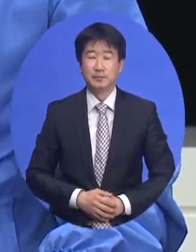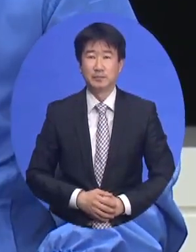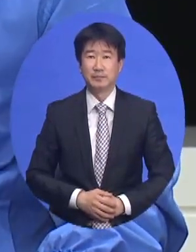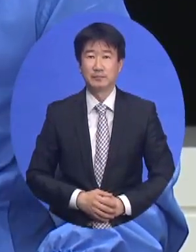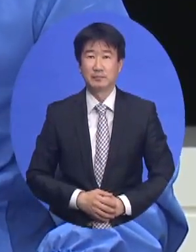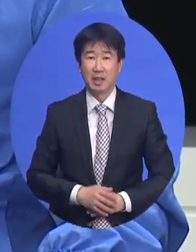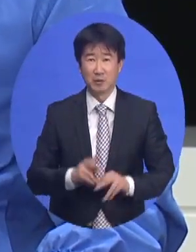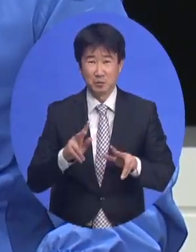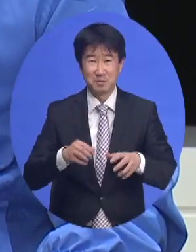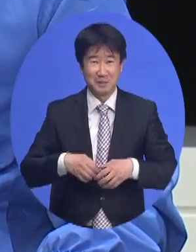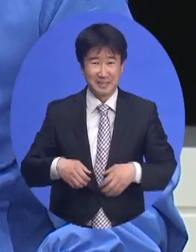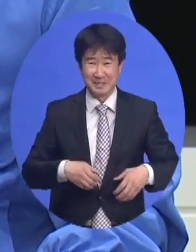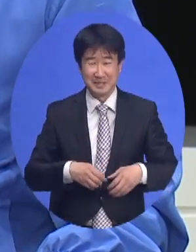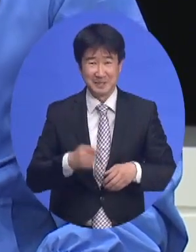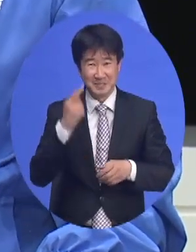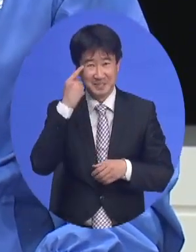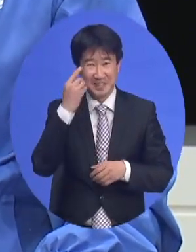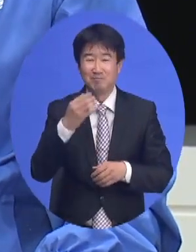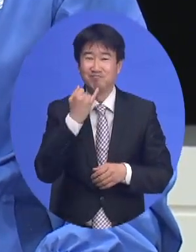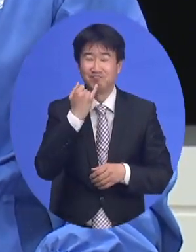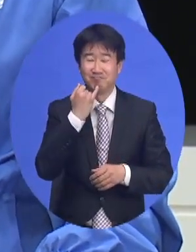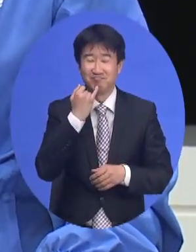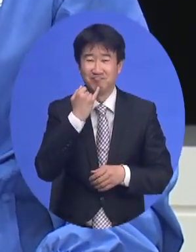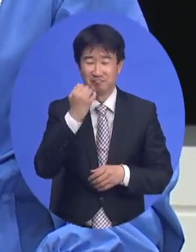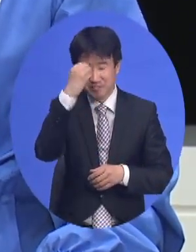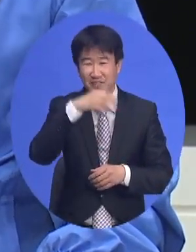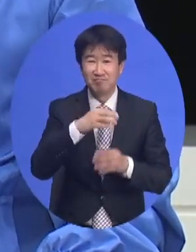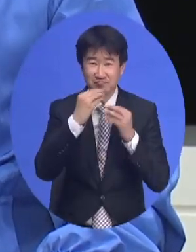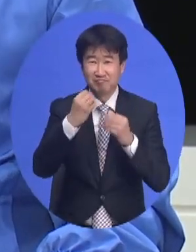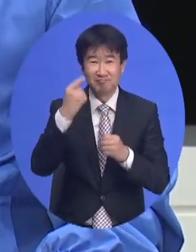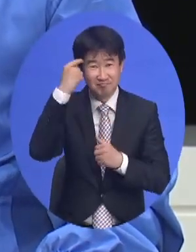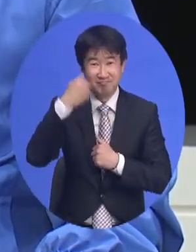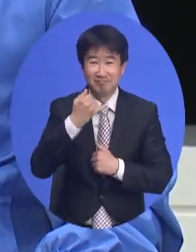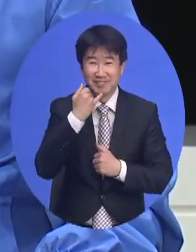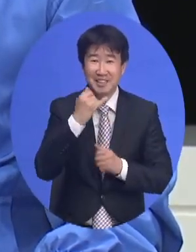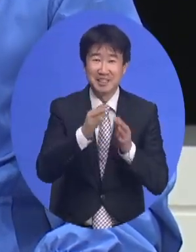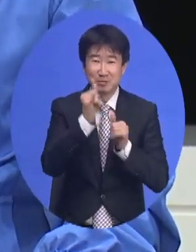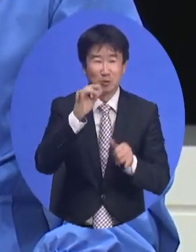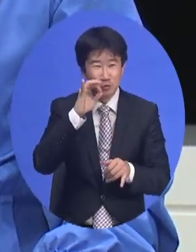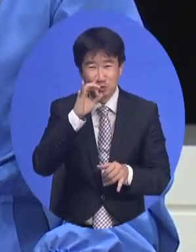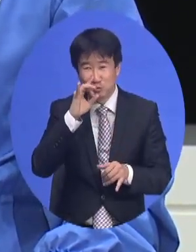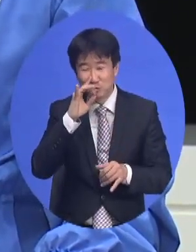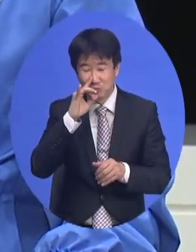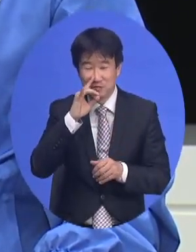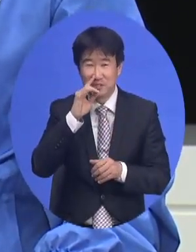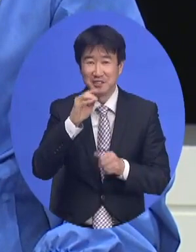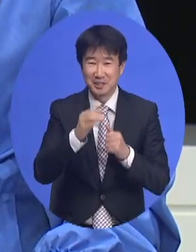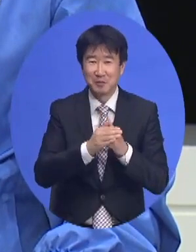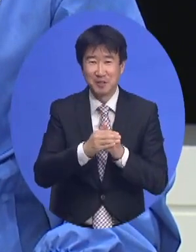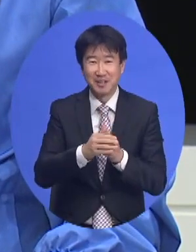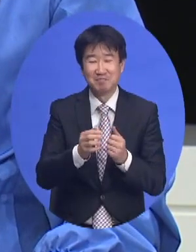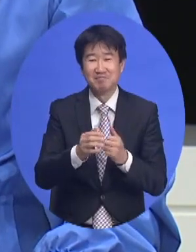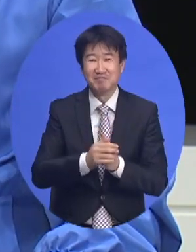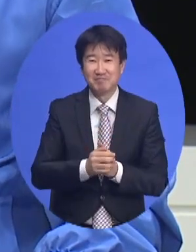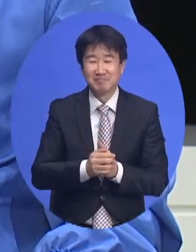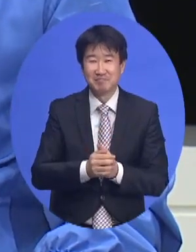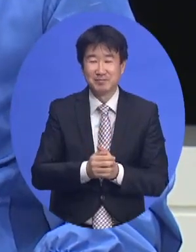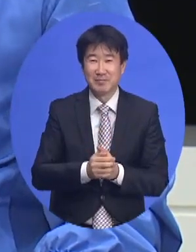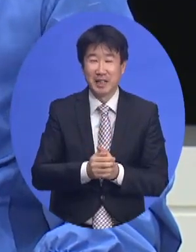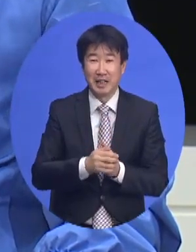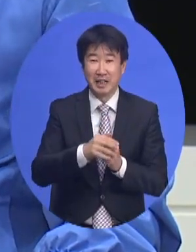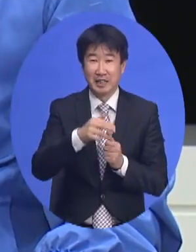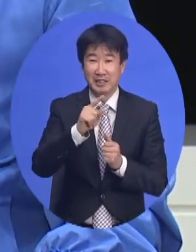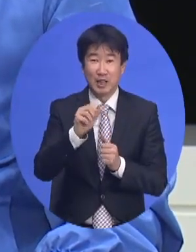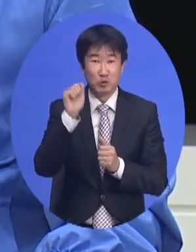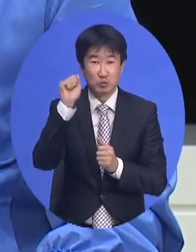좀 망설여지는 질문인데. 네, 괜찮습니다. 예. 시민들이 되게 궁금해하셔서요. 네. 장기표